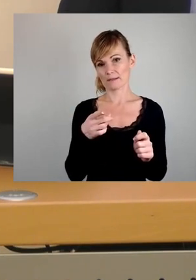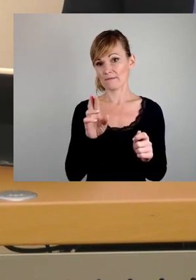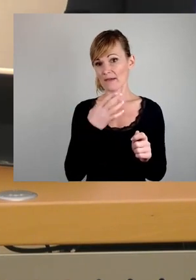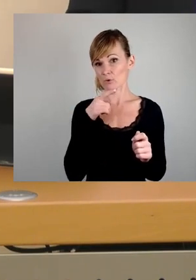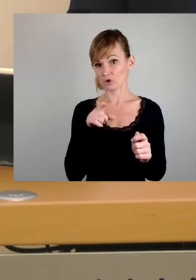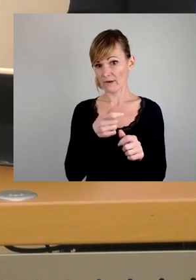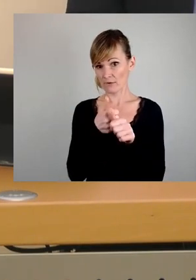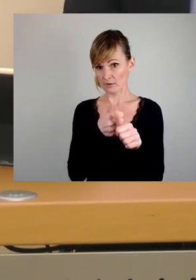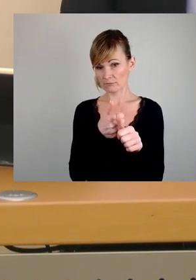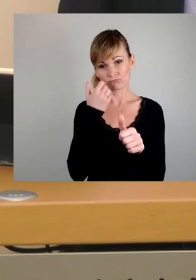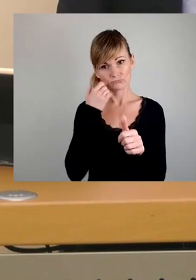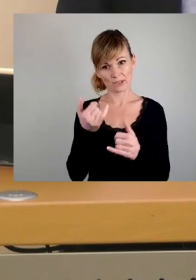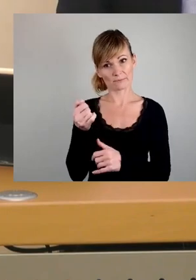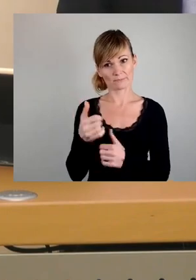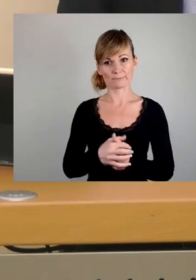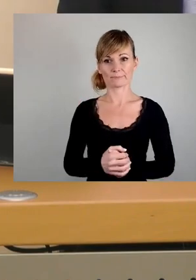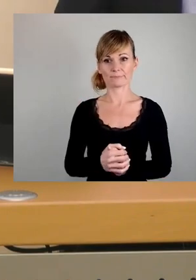bitte ich jetzt um Stimmzeichen.